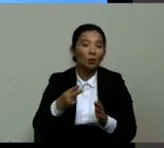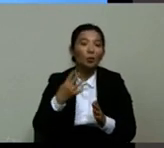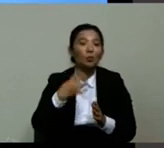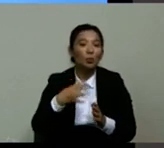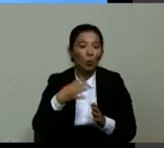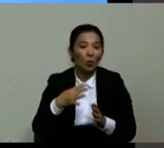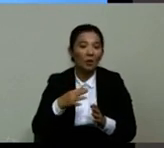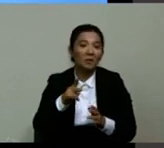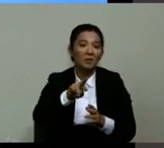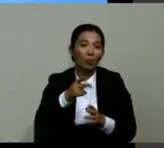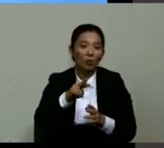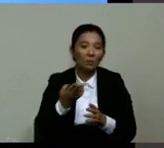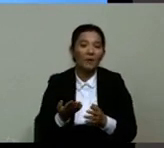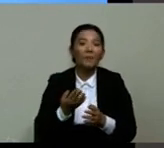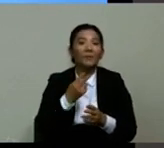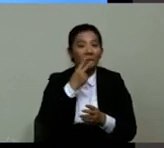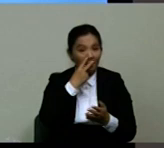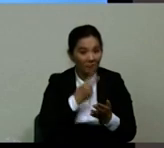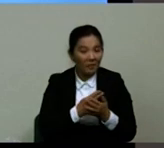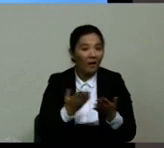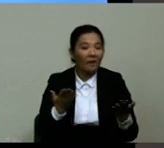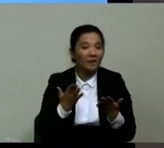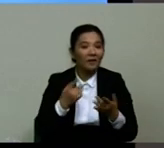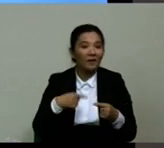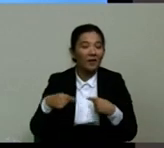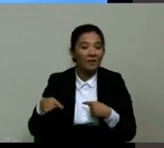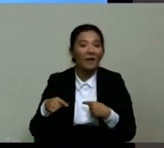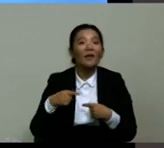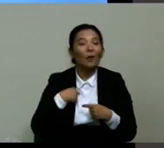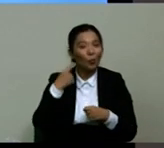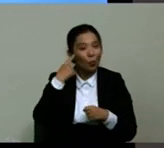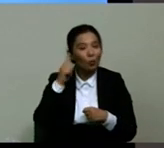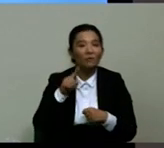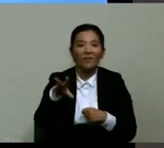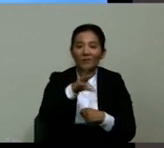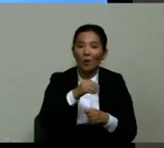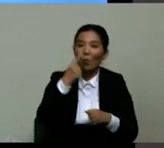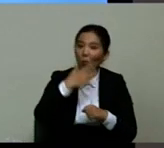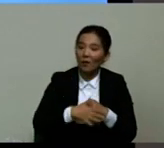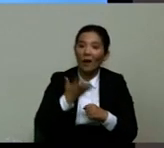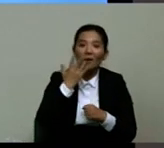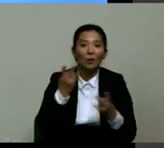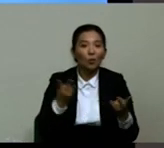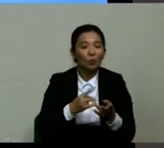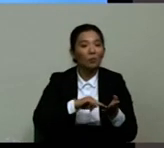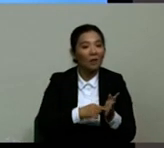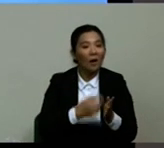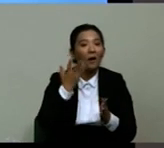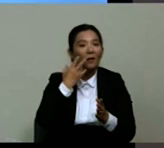40 способов. Заметили разницу? Я надеюсь, вы поняли, когда мы умножаем, а когда